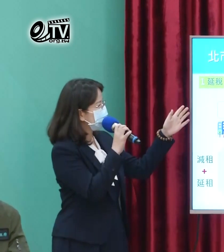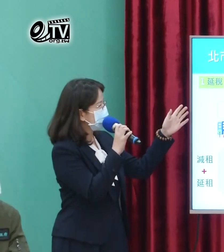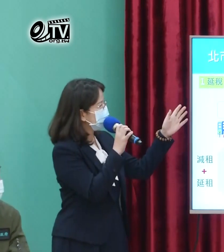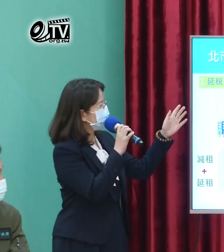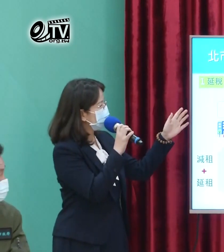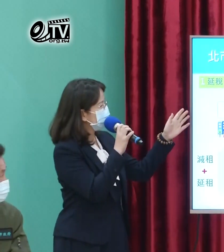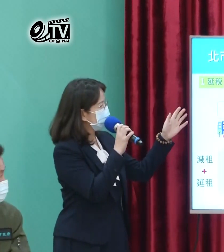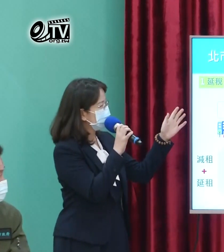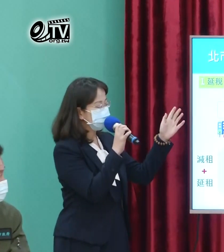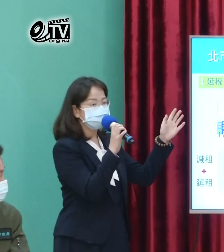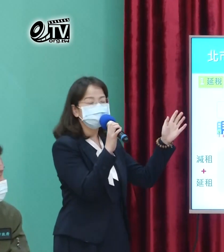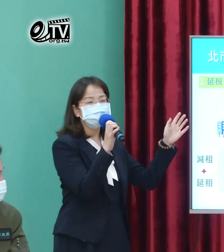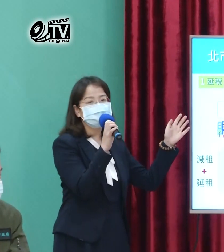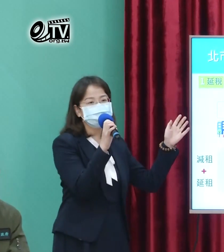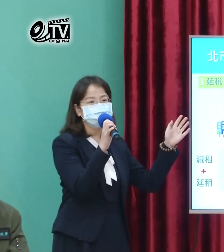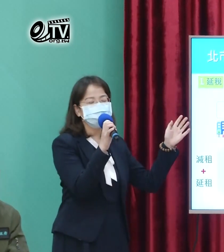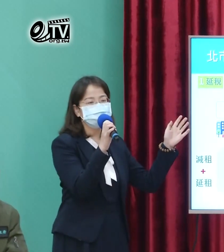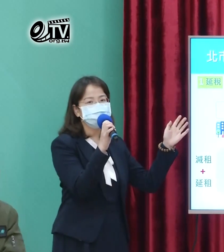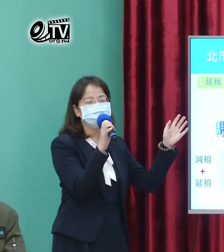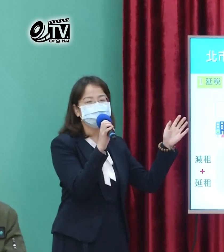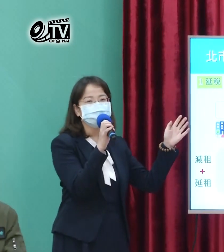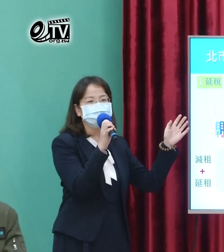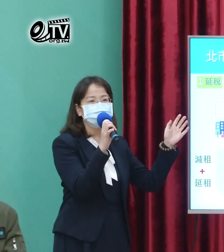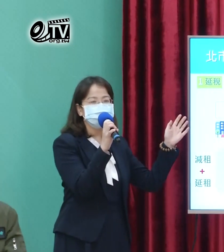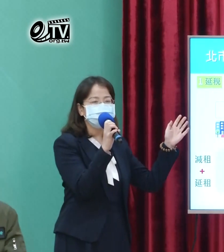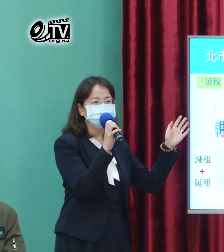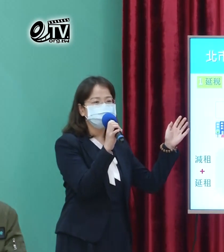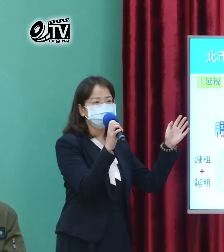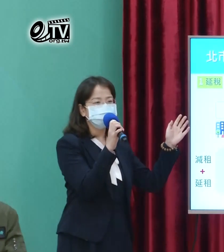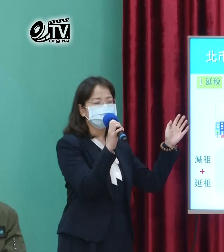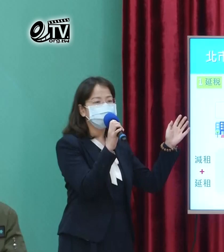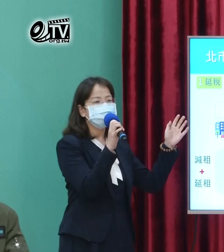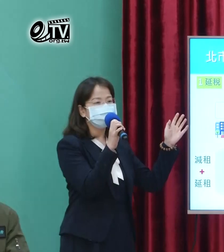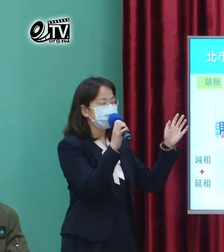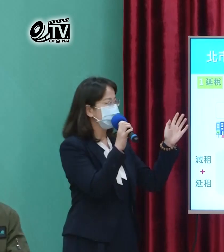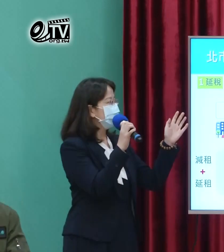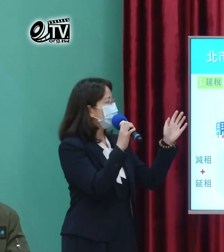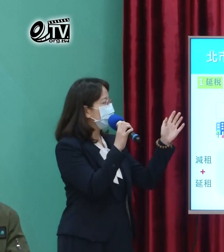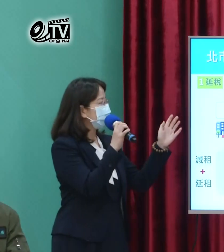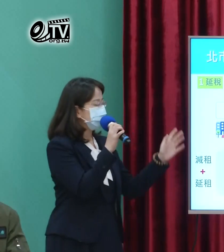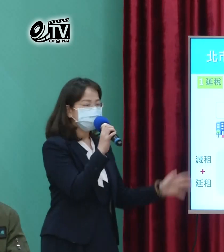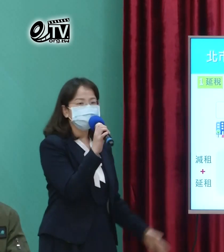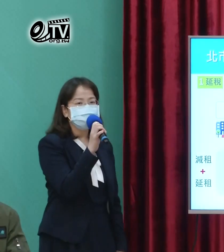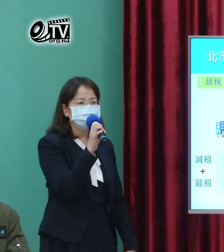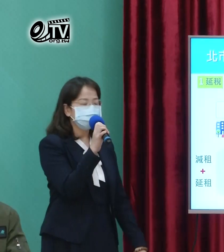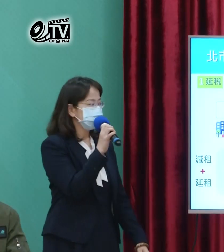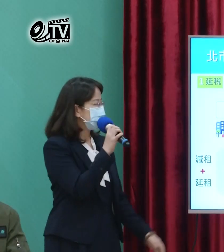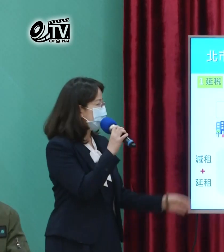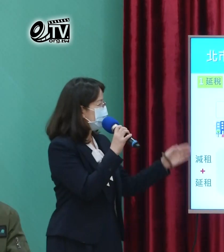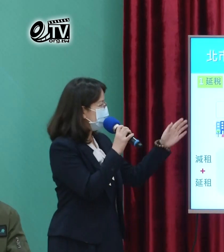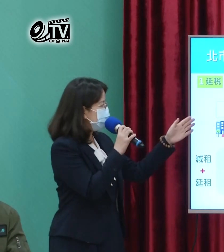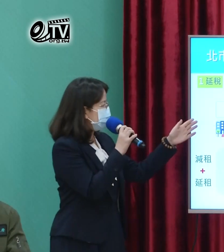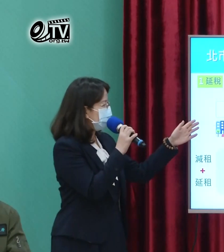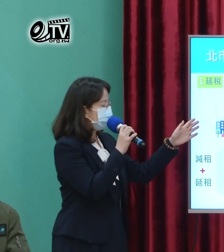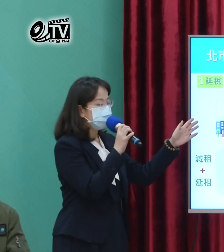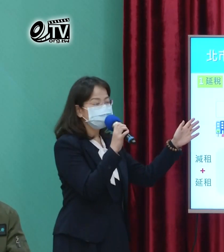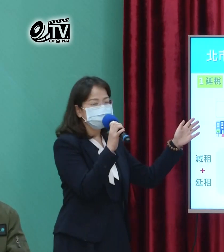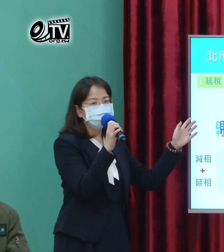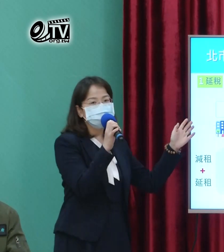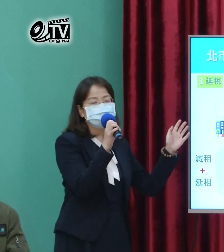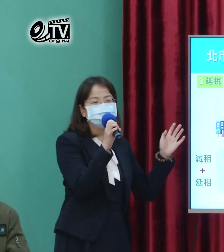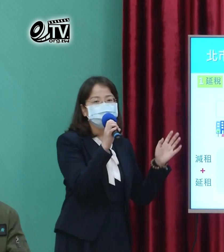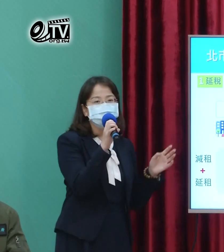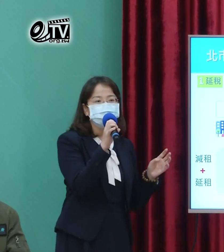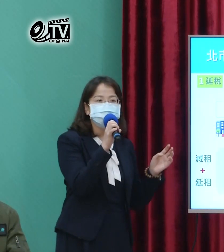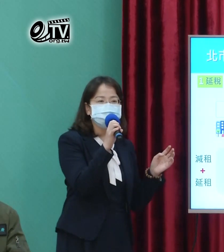们这一次在针对就是减租和延租的部分，那我们再提出就是扩大适用的一个对象。那适用的标的，